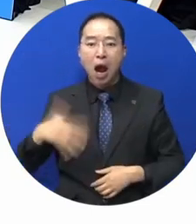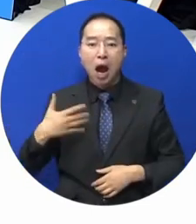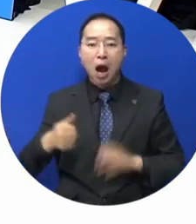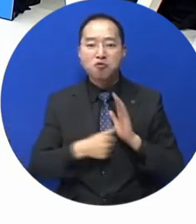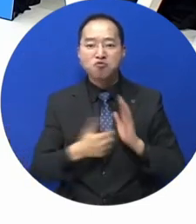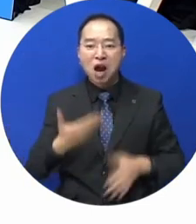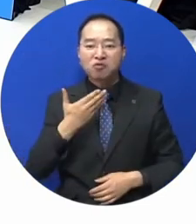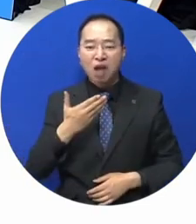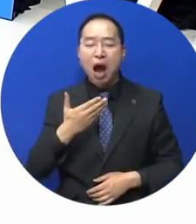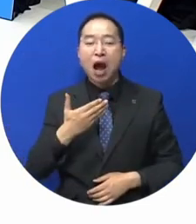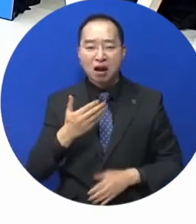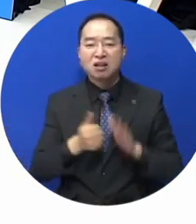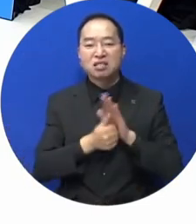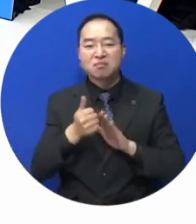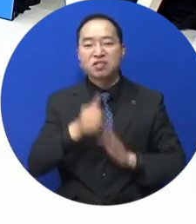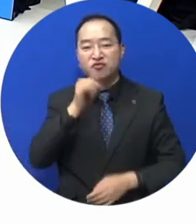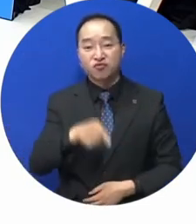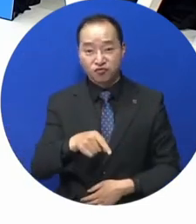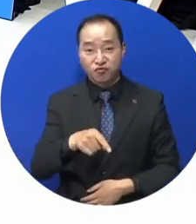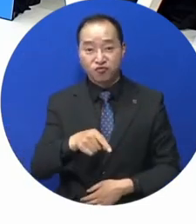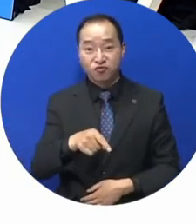있다라는 가능성을 열었기 때문에